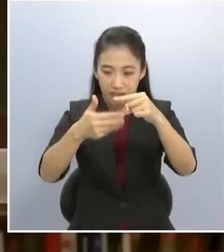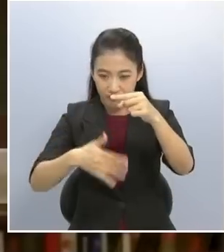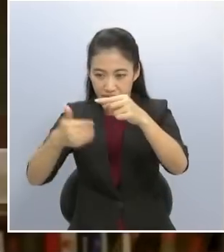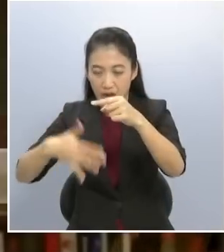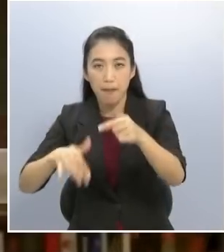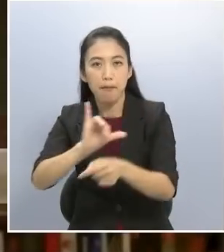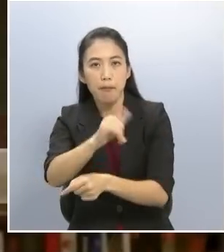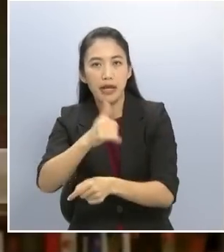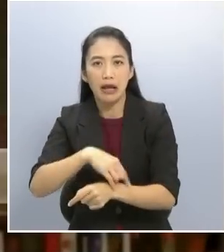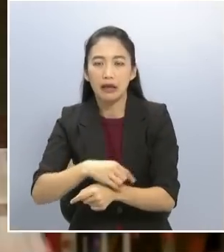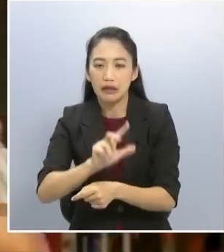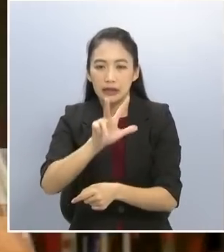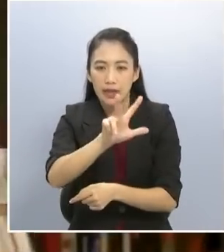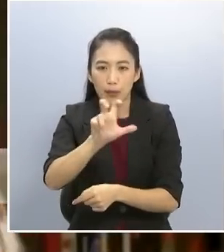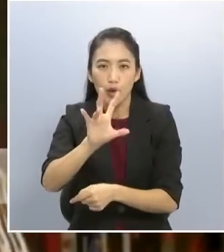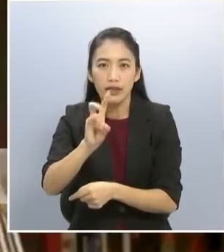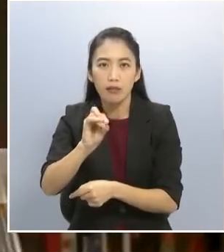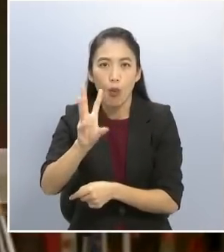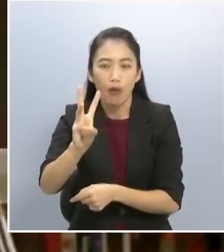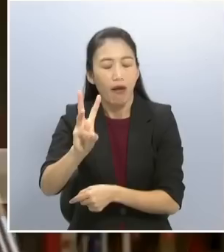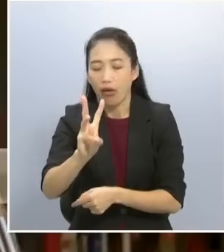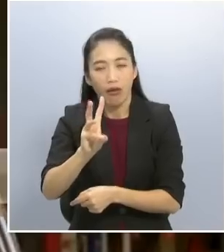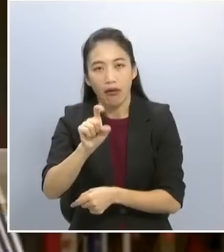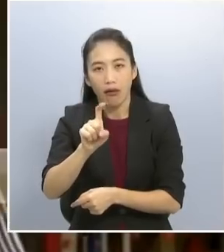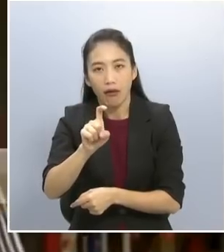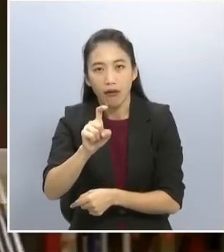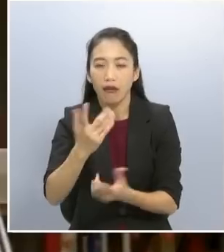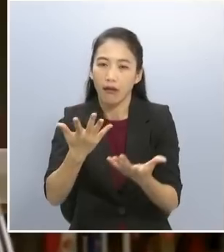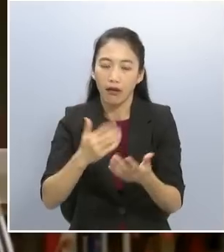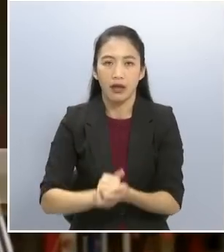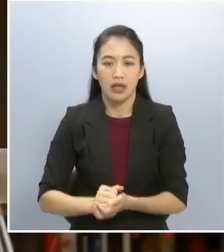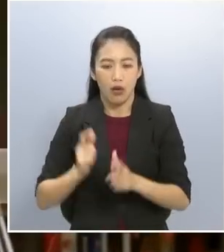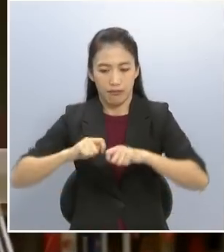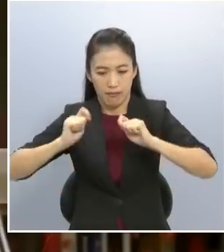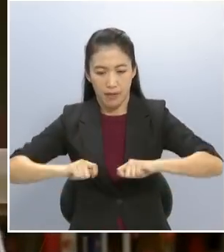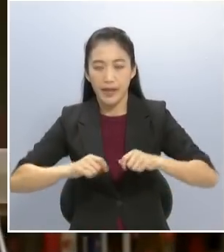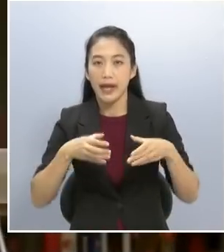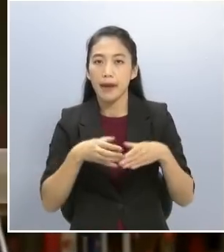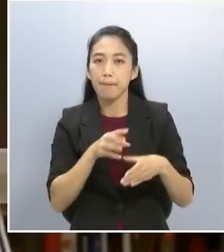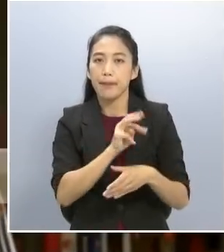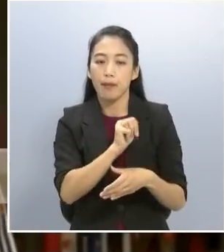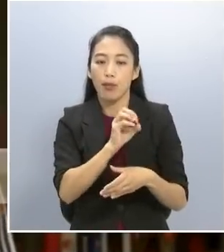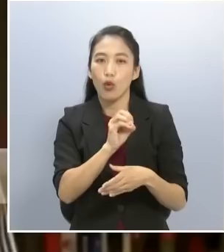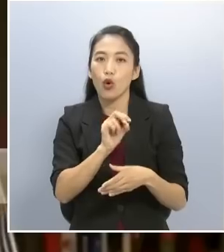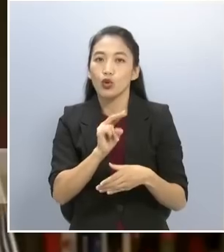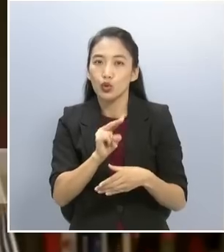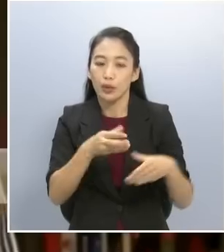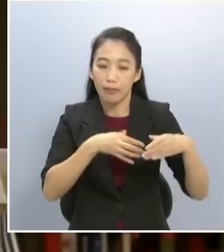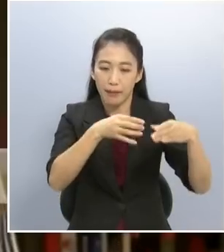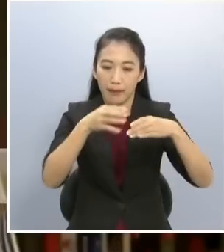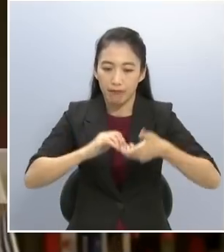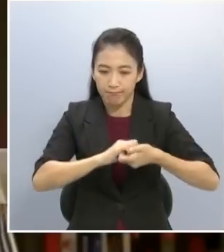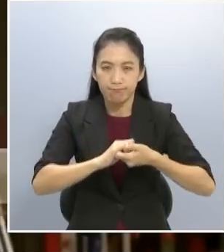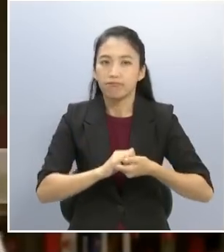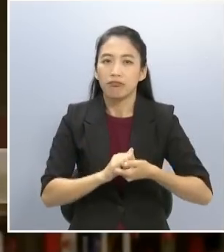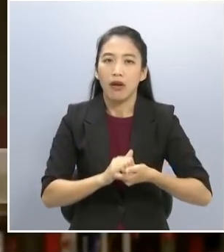ขณะเดียวกันเกิดความไม่ลงตัวเรื่อง MOUอันนี้ข่าวลือนะแพร่สะพัดที่นัดแถลงร่วมกันวัน